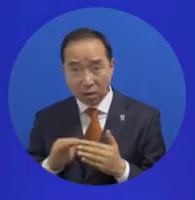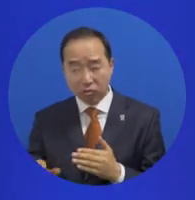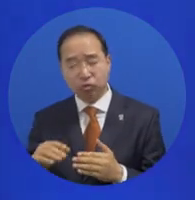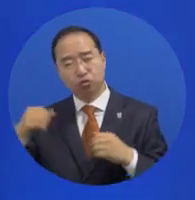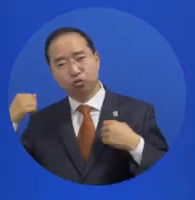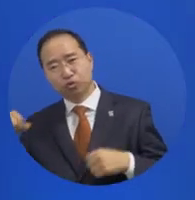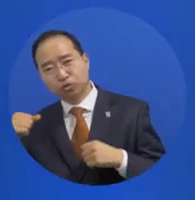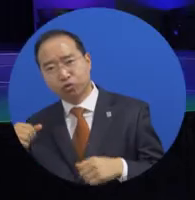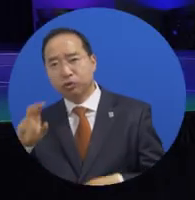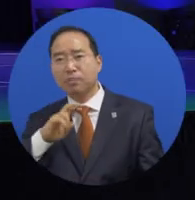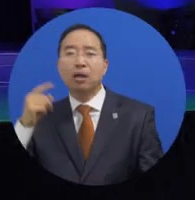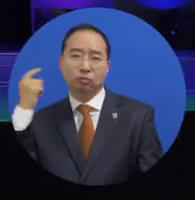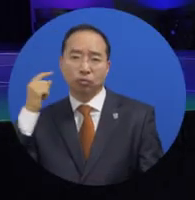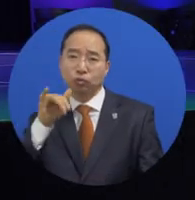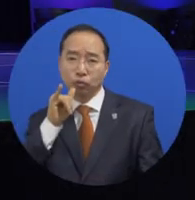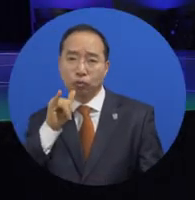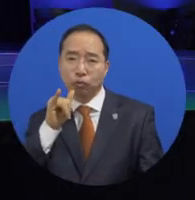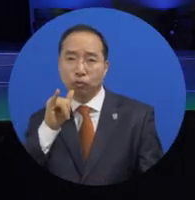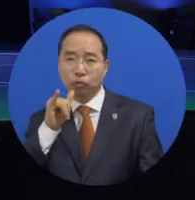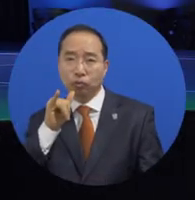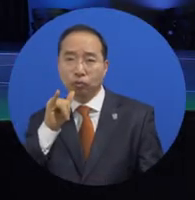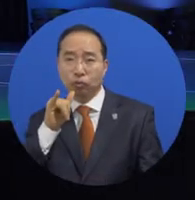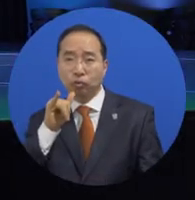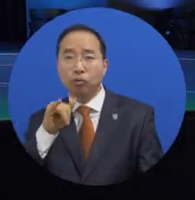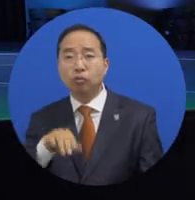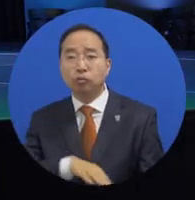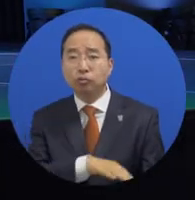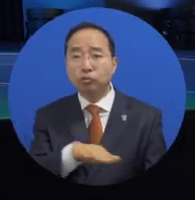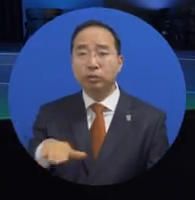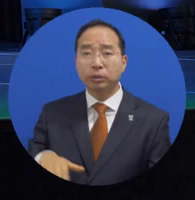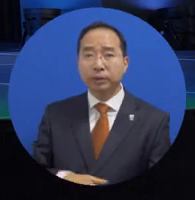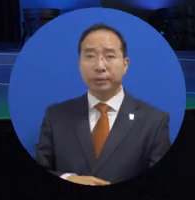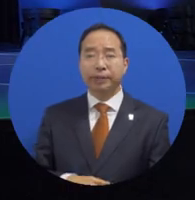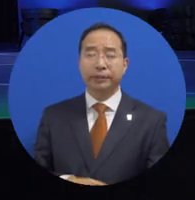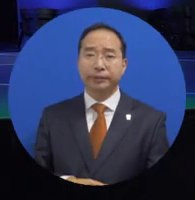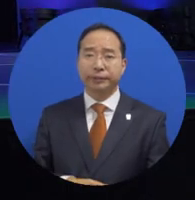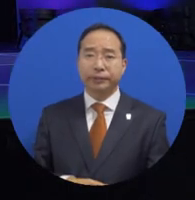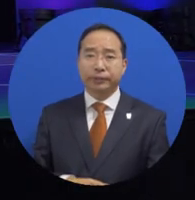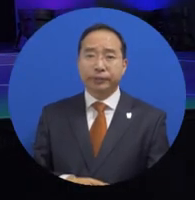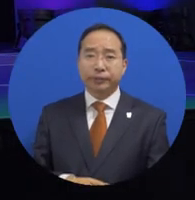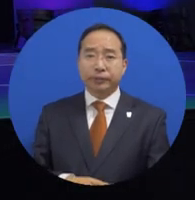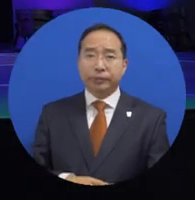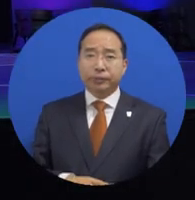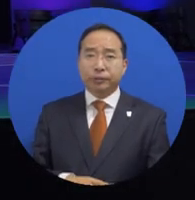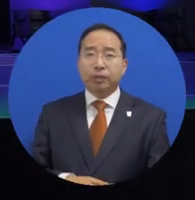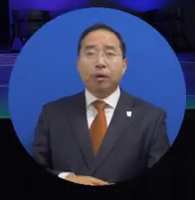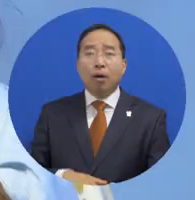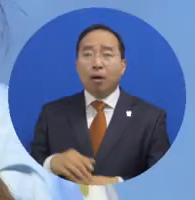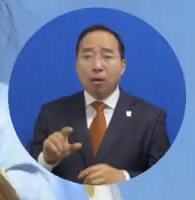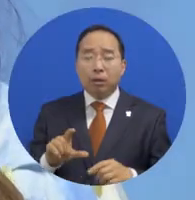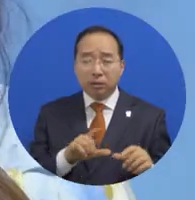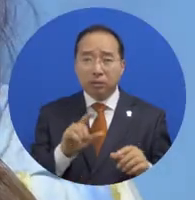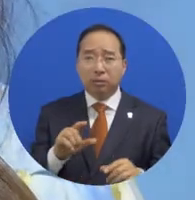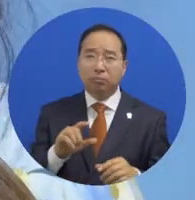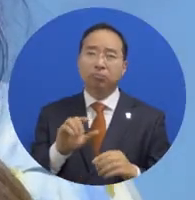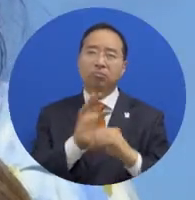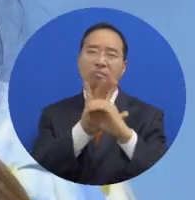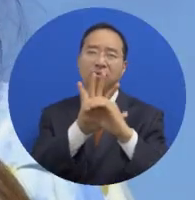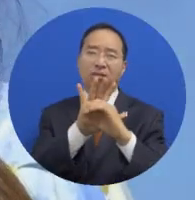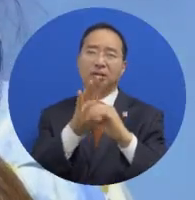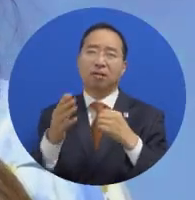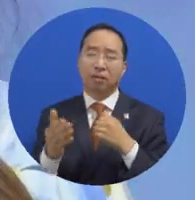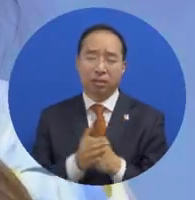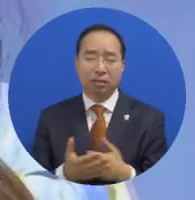음악을 듣기도 하죠. 우리의 소중한 일상이 잠시 멈췄습니다. 이 멈춤의 때를 우리의 몸과